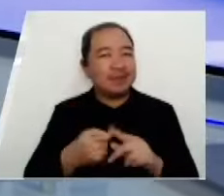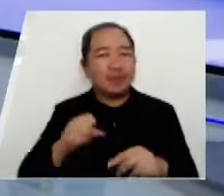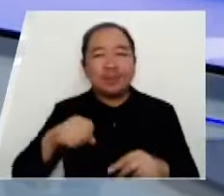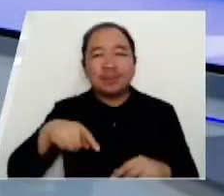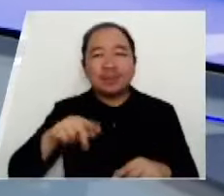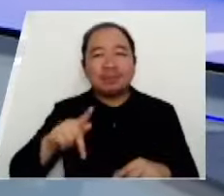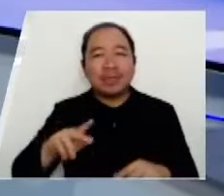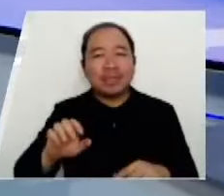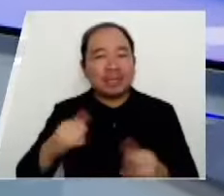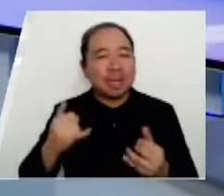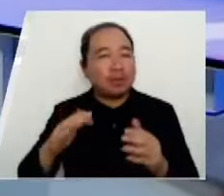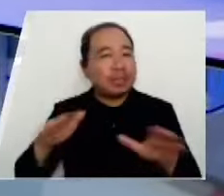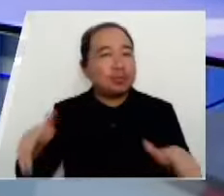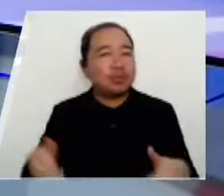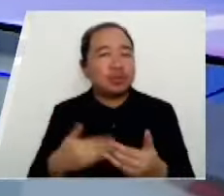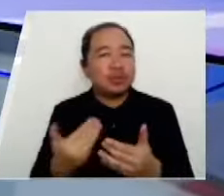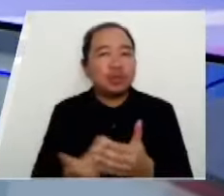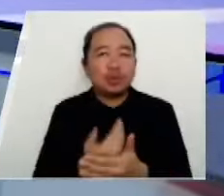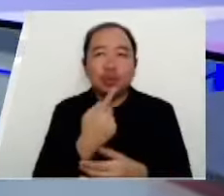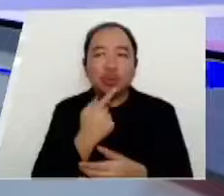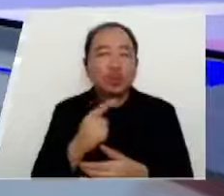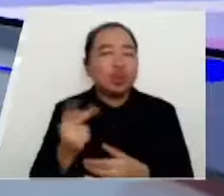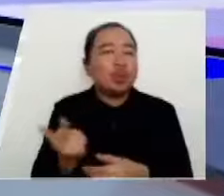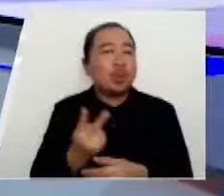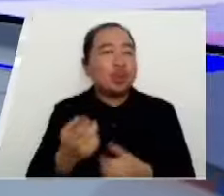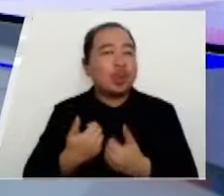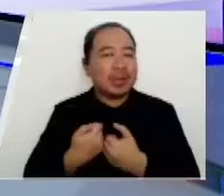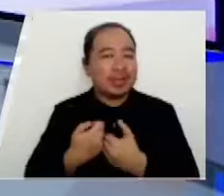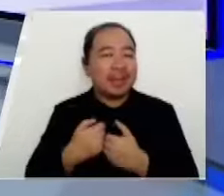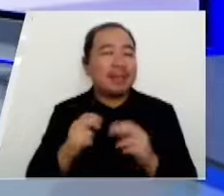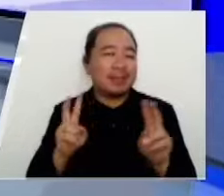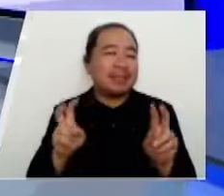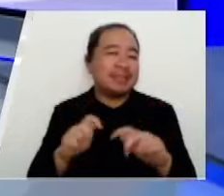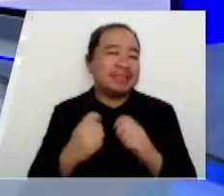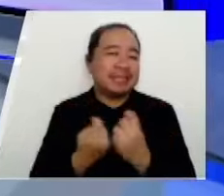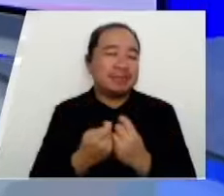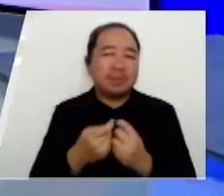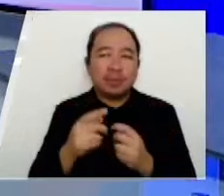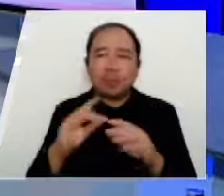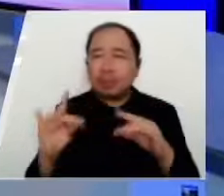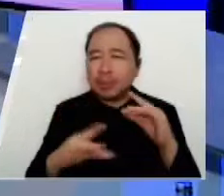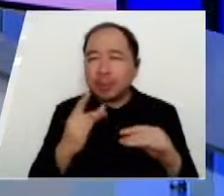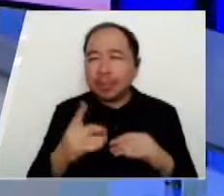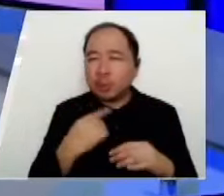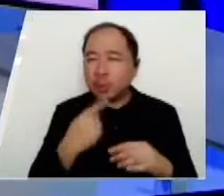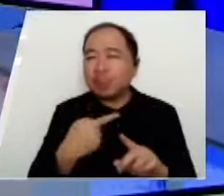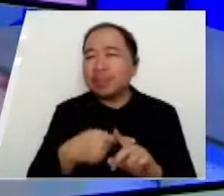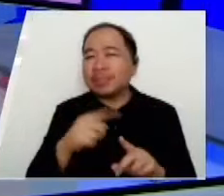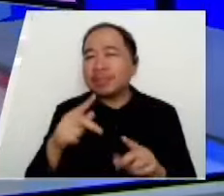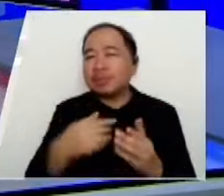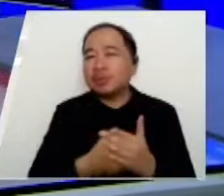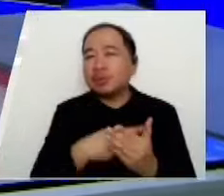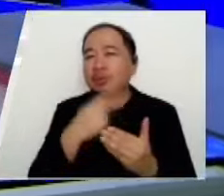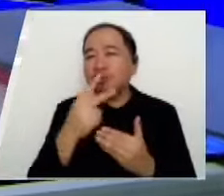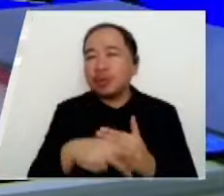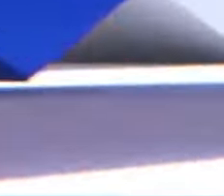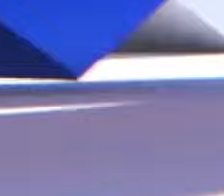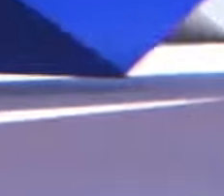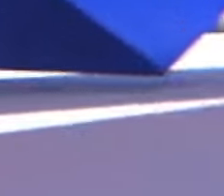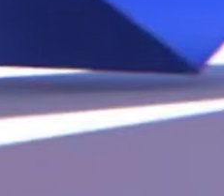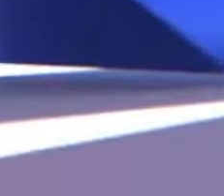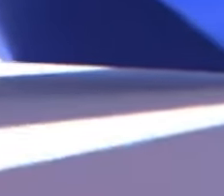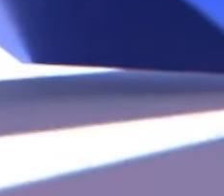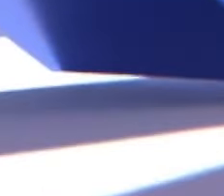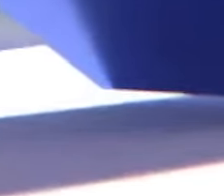set ng kanilang love teams. Kilalanin natin sila at ang kanilang bagong series na mapapanood soon sa Chika ni Lars Santiago.